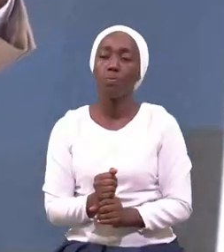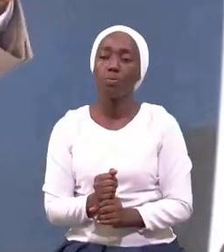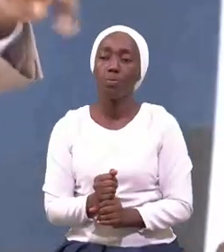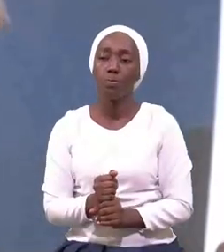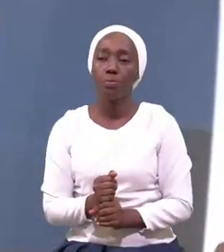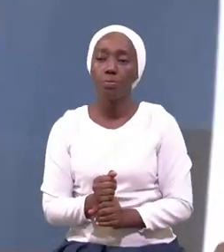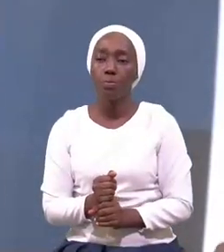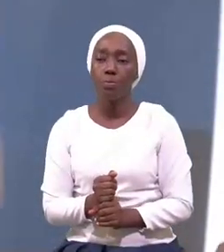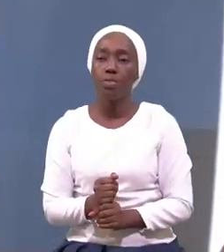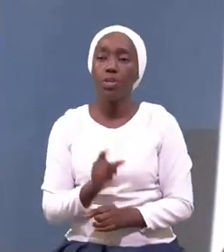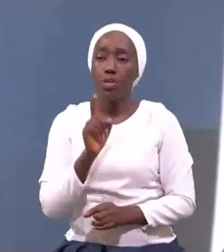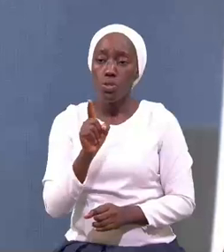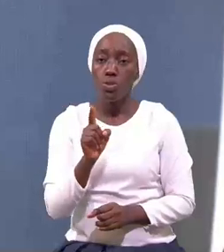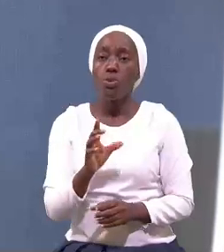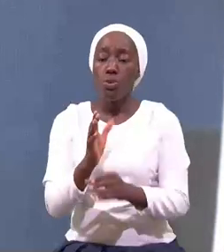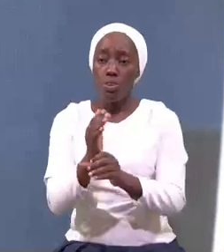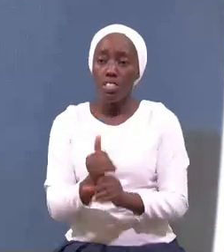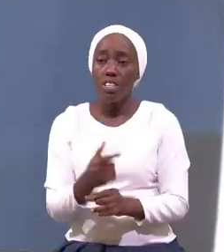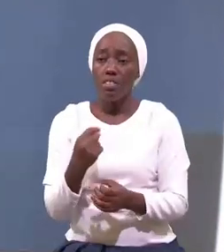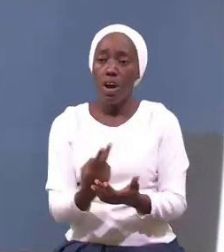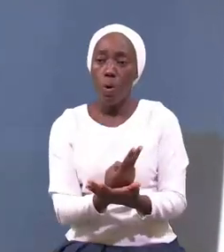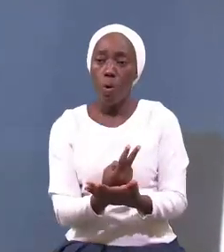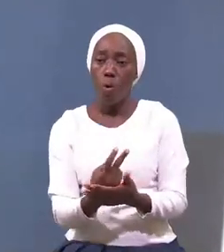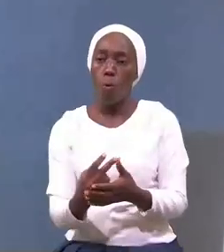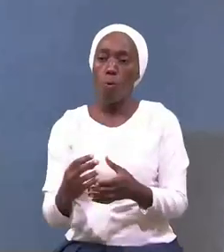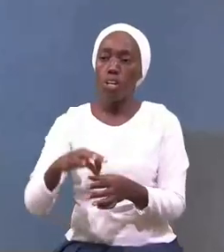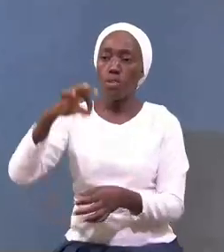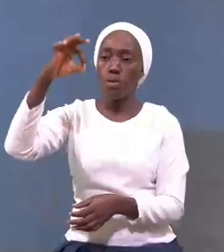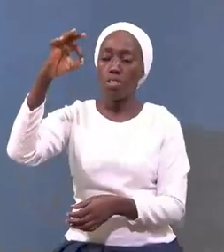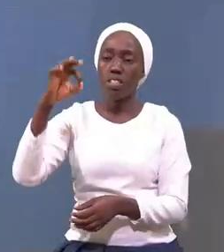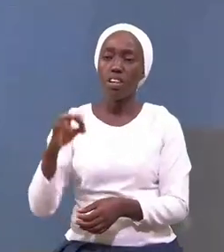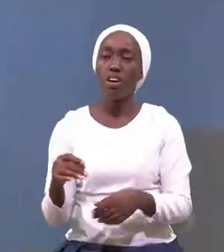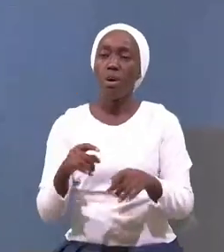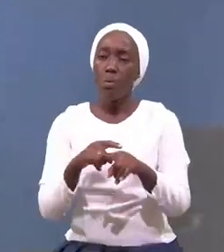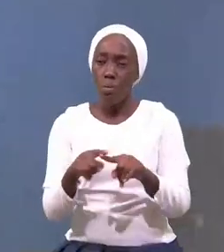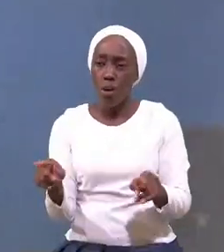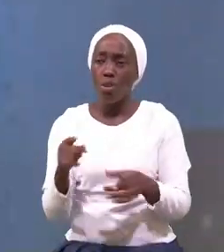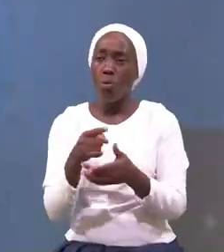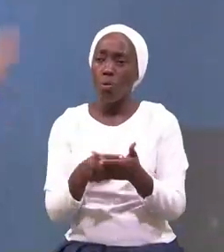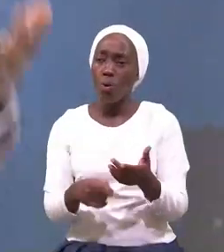lui. Tu reçois le Saint-Esprit.